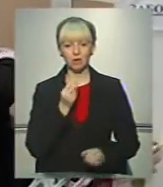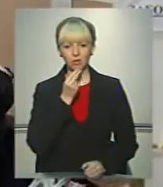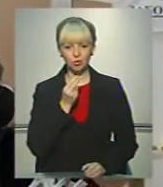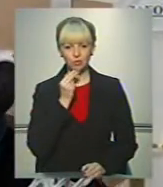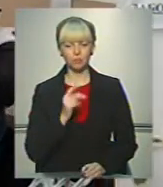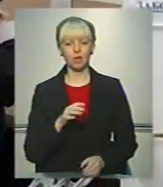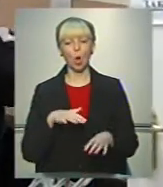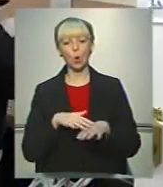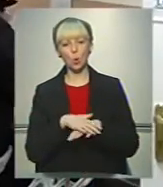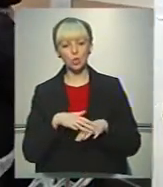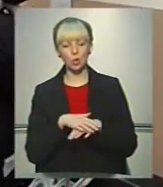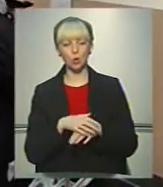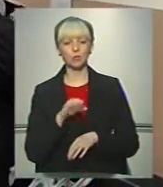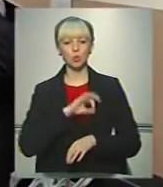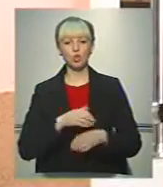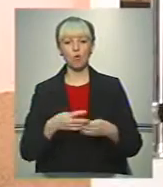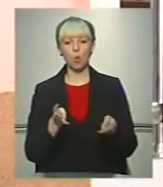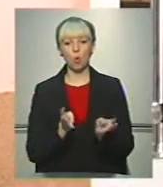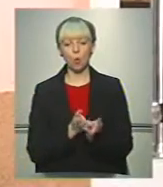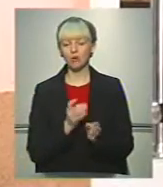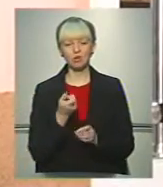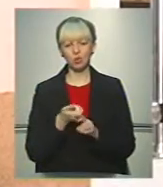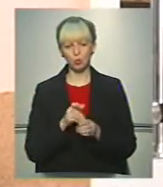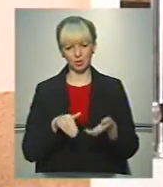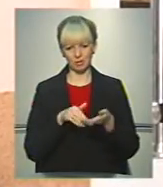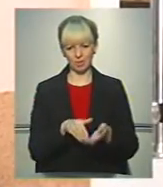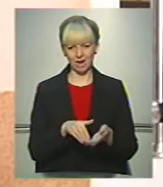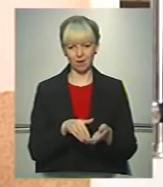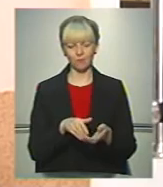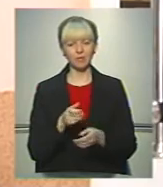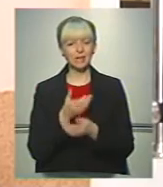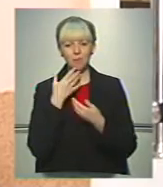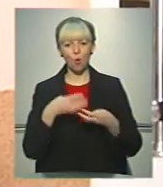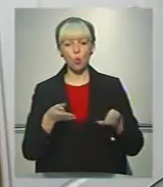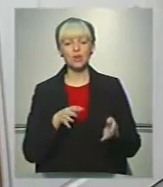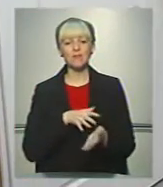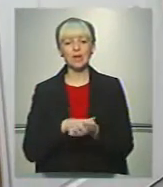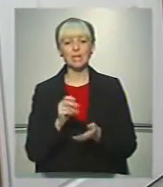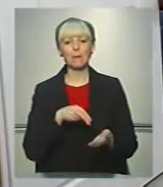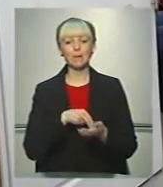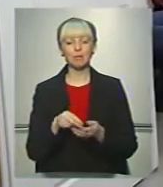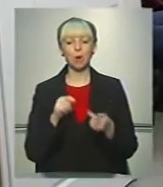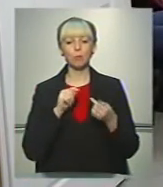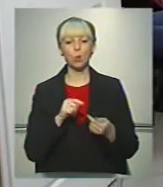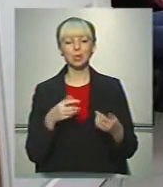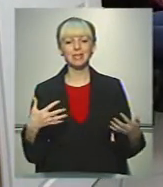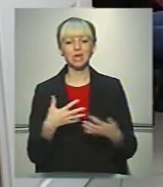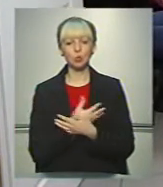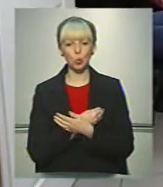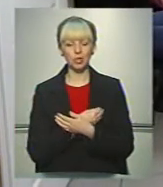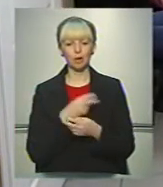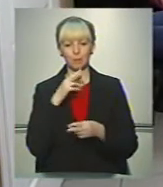Проте розрахунок споживчого кошику надижу сприяє останньому, як і немає у кошику витрат на придбання протизастудних